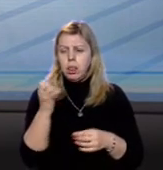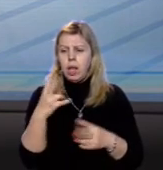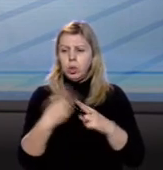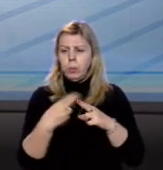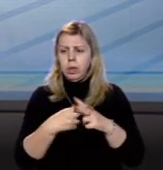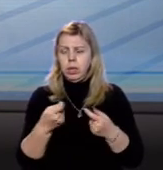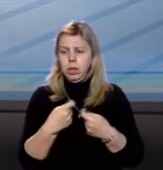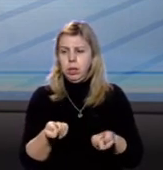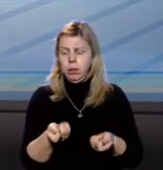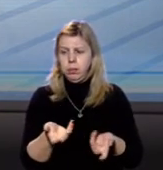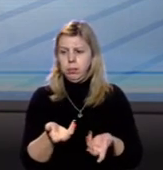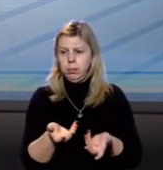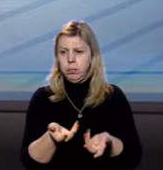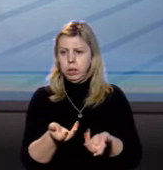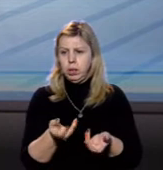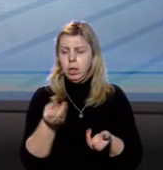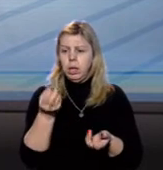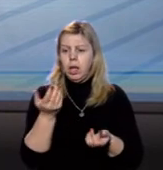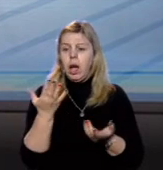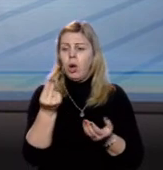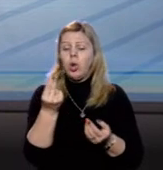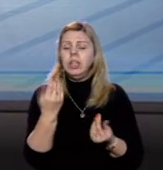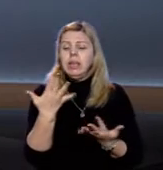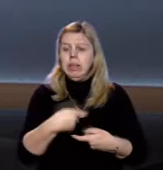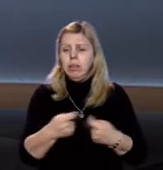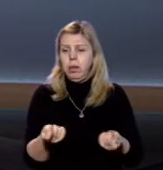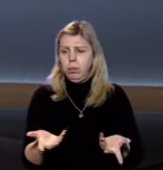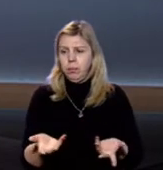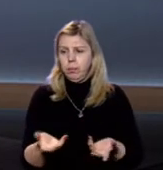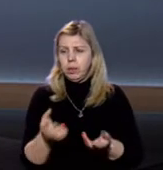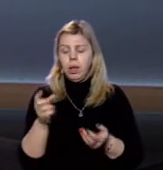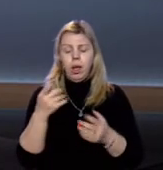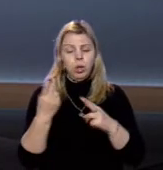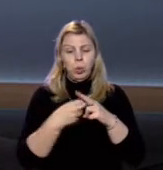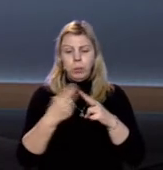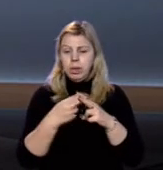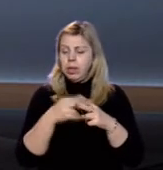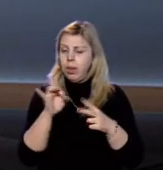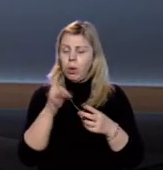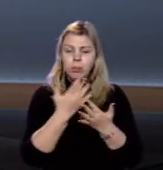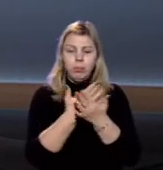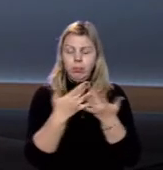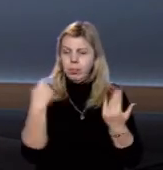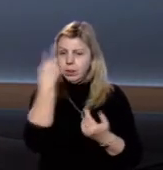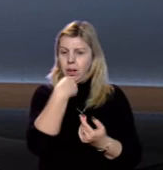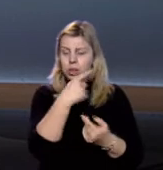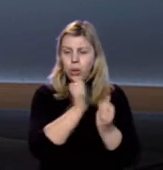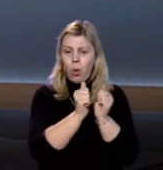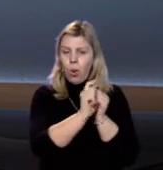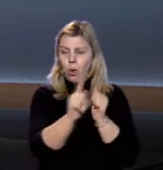субсидії зараз? Гроші скільки віддають? Розмір субсидій в кожному індивідуальному порядку